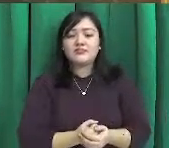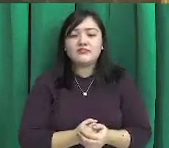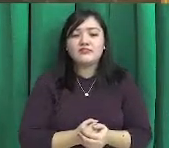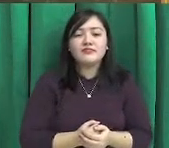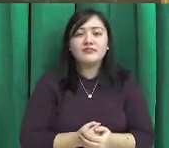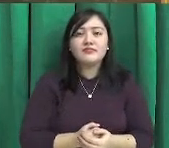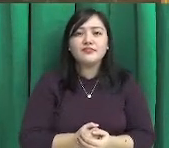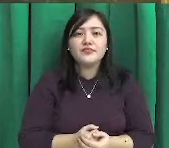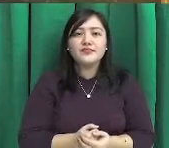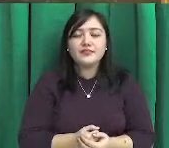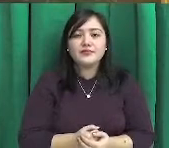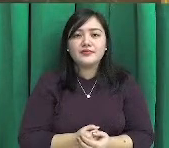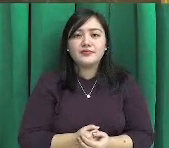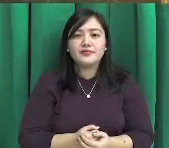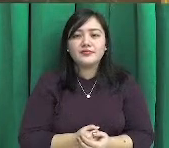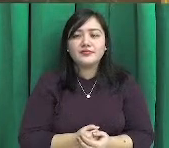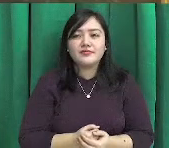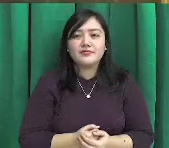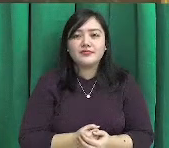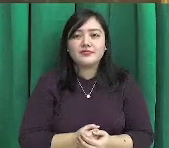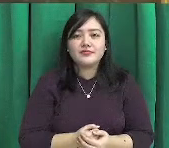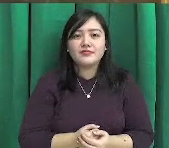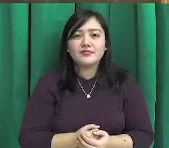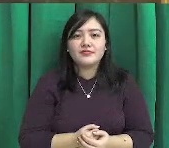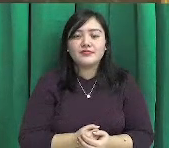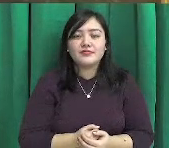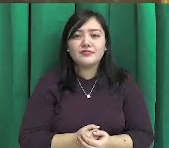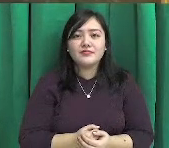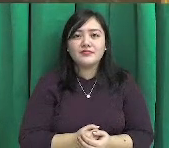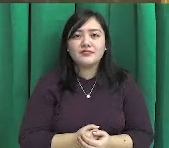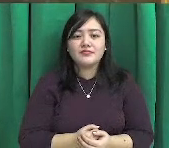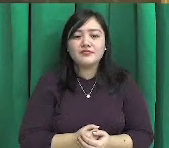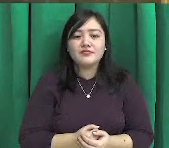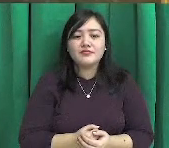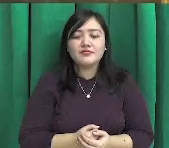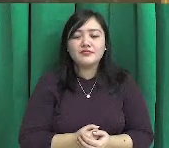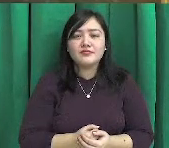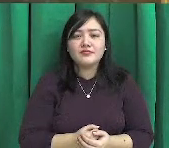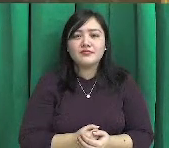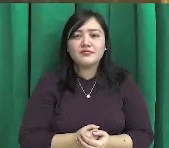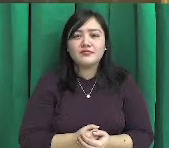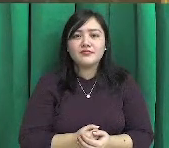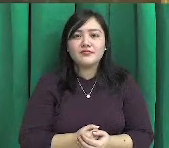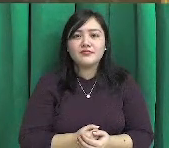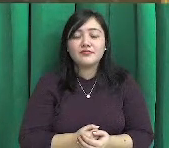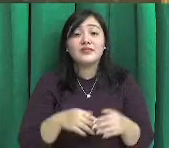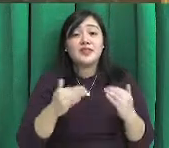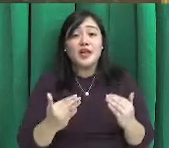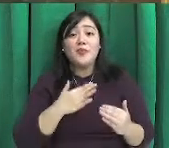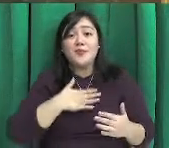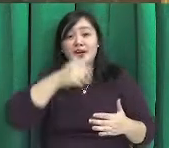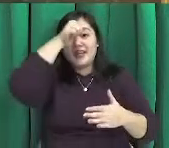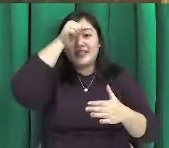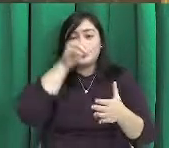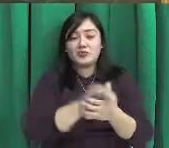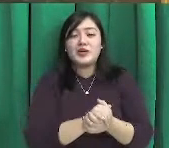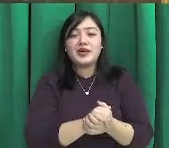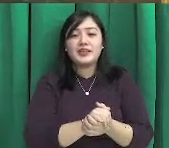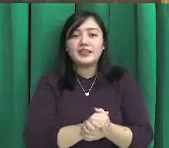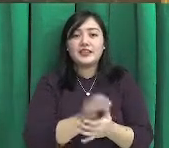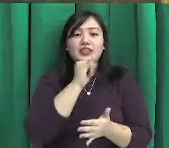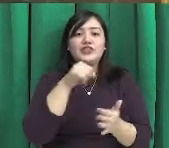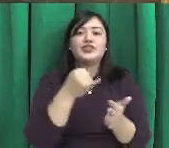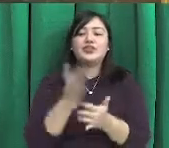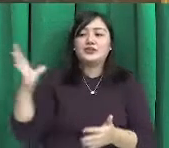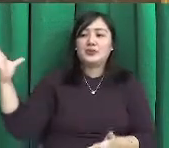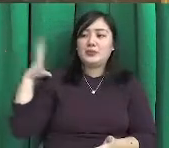naka-file na siya ng retirement and then waiting for the monetary compensation, yung lump sum niya, yung basta lahat